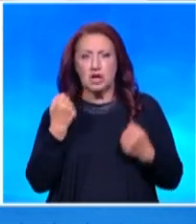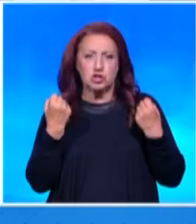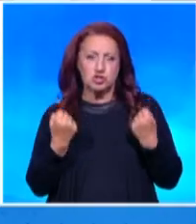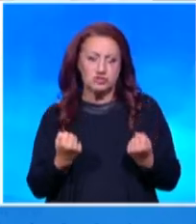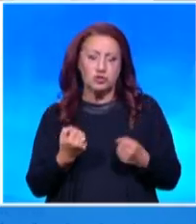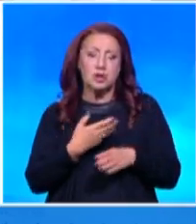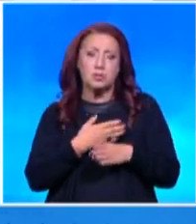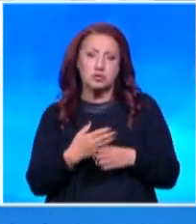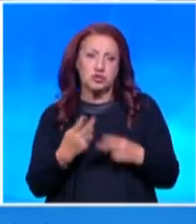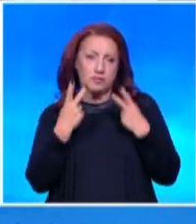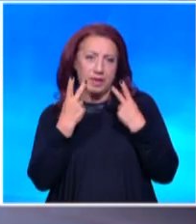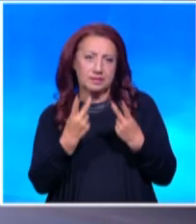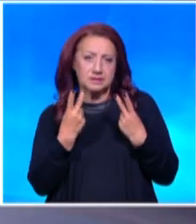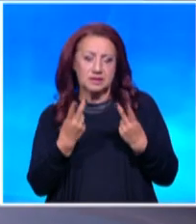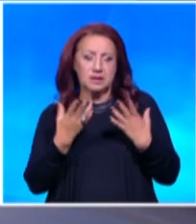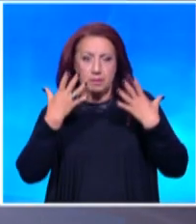неговото състояние.